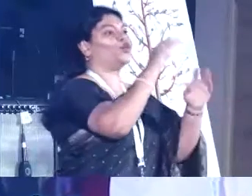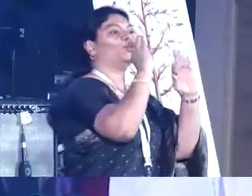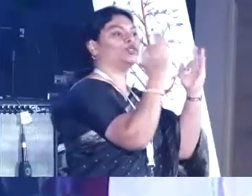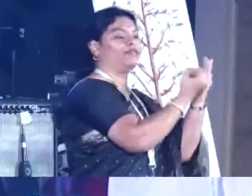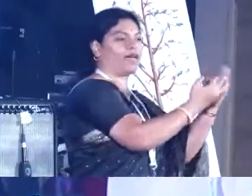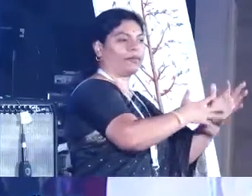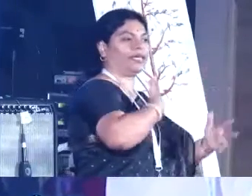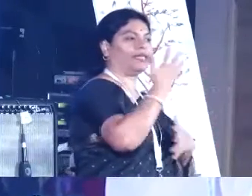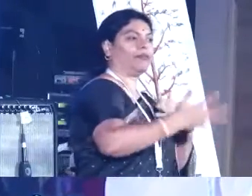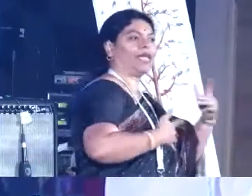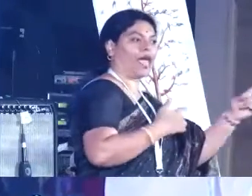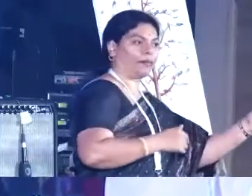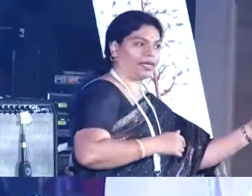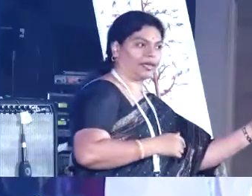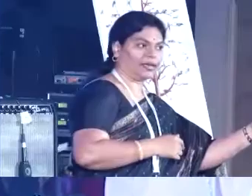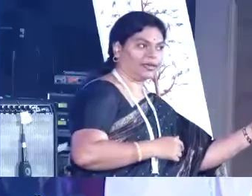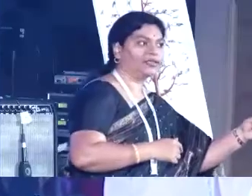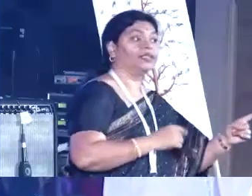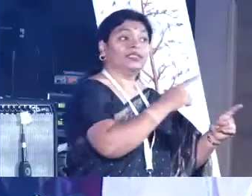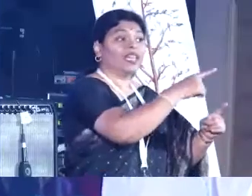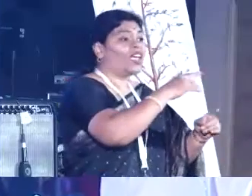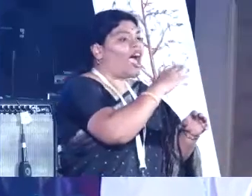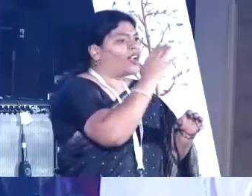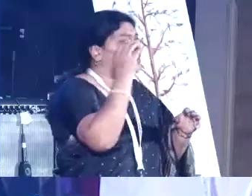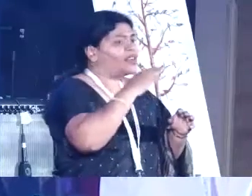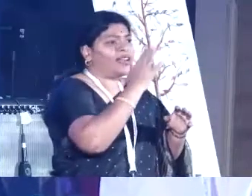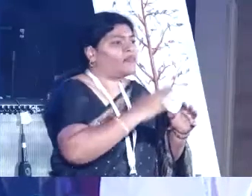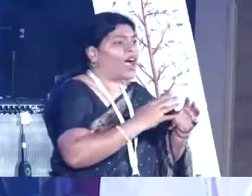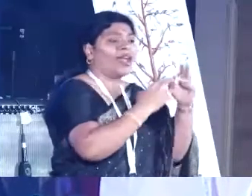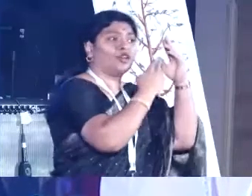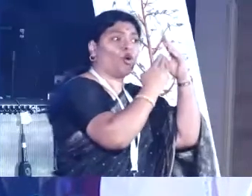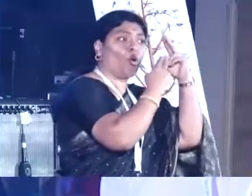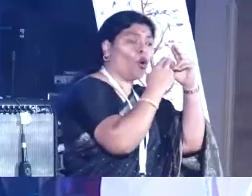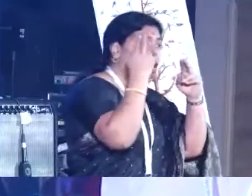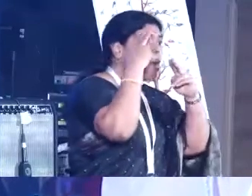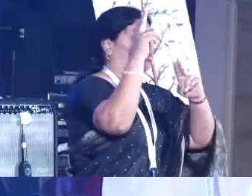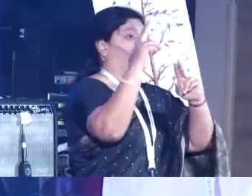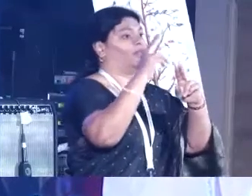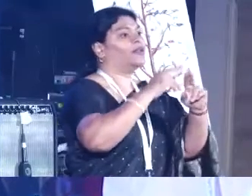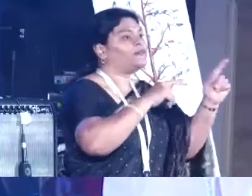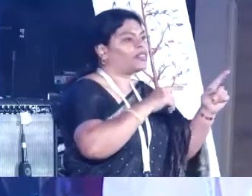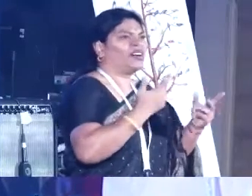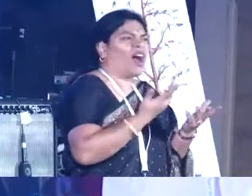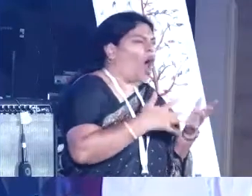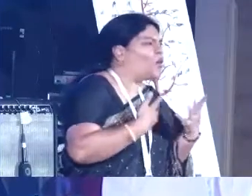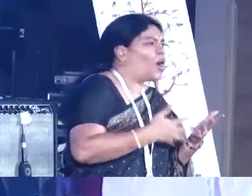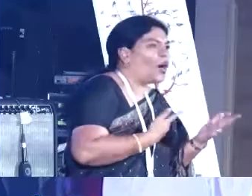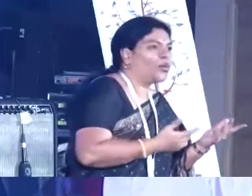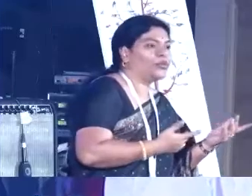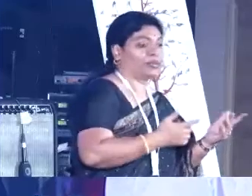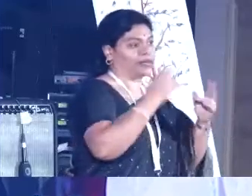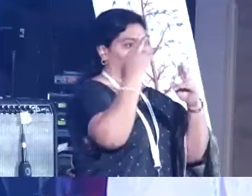खुशी मिलेगी जिन्हें उम्मीद नहीं थी, उम्मीद की कोई किरण नहीं थी, शायद उन्हें कोई किरण मिल जाए। कहते